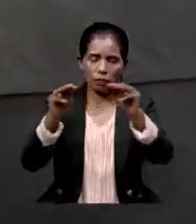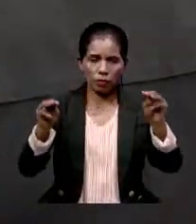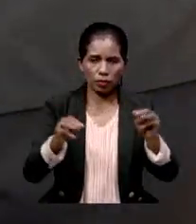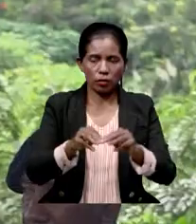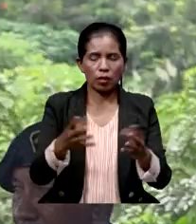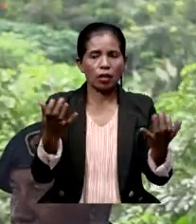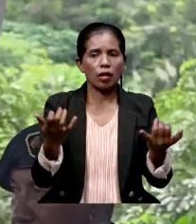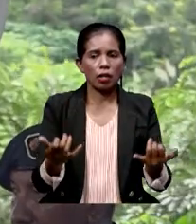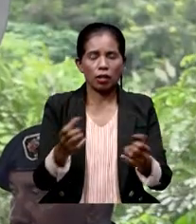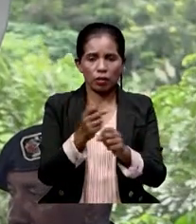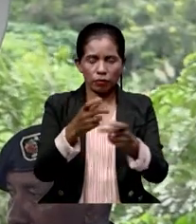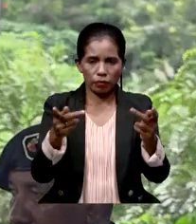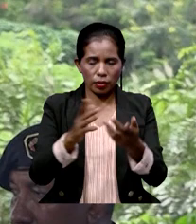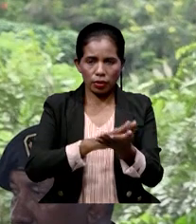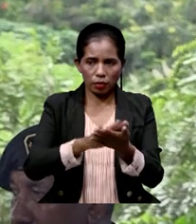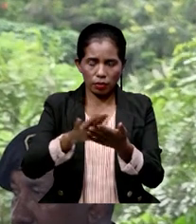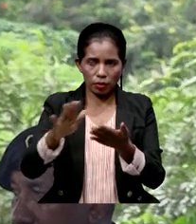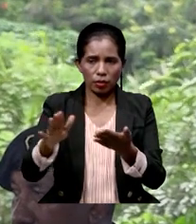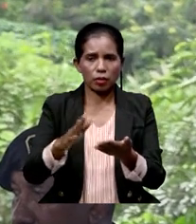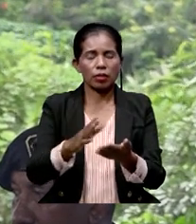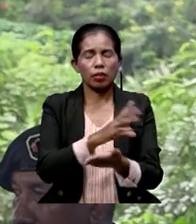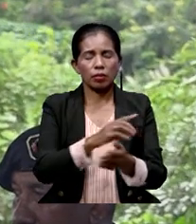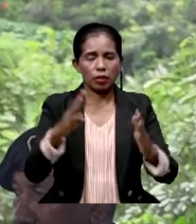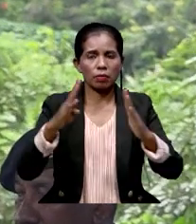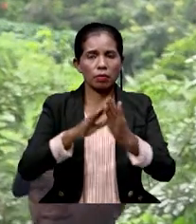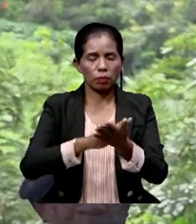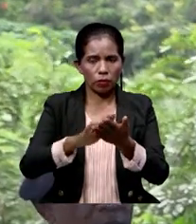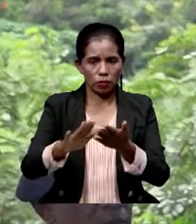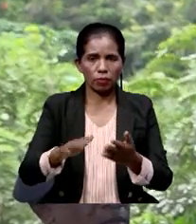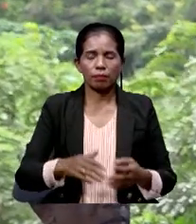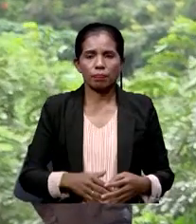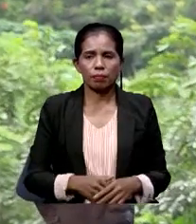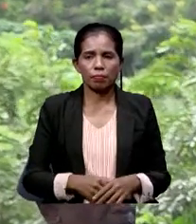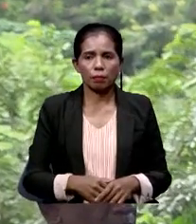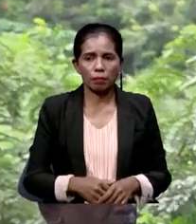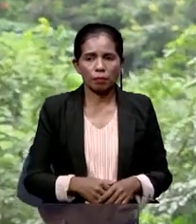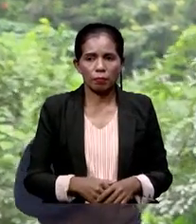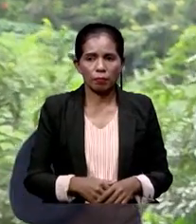hakarak organiza ambiente sidade dili sai mos no saudavel.